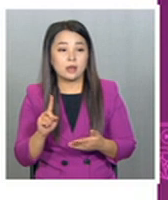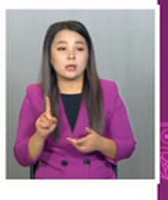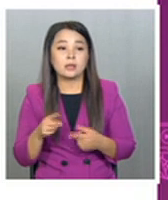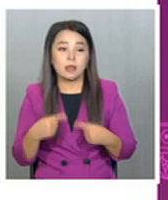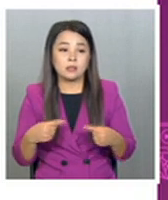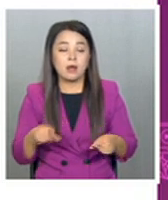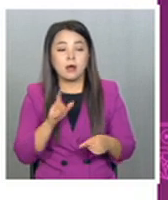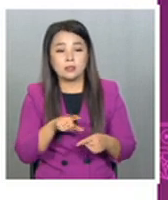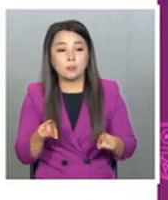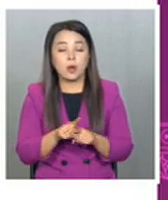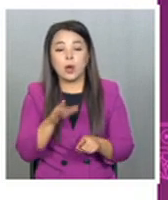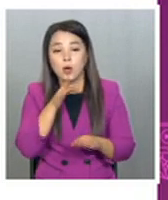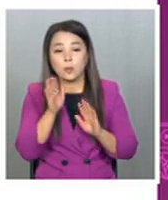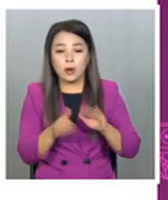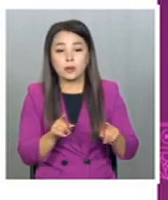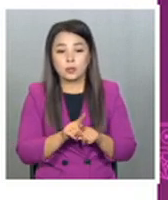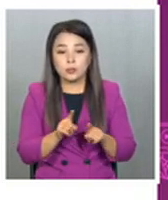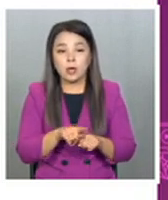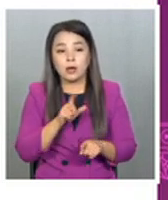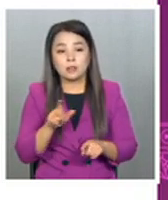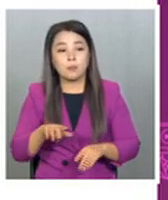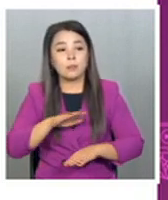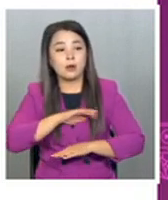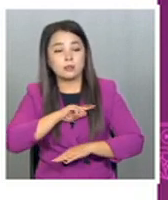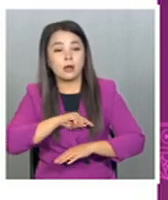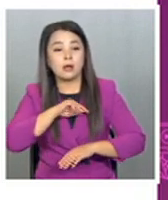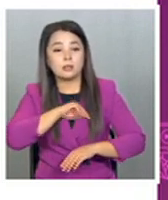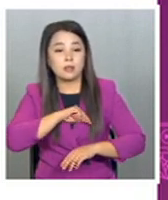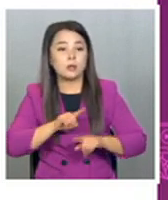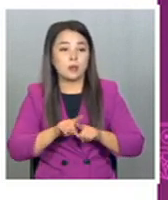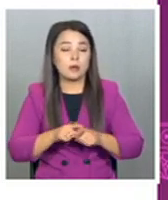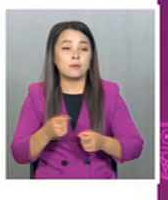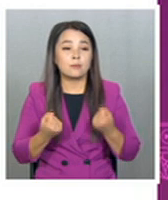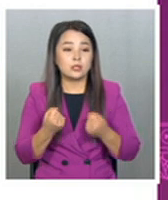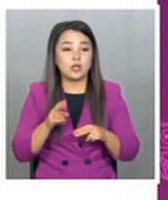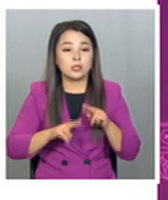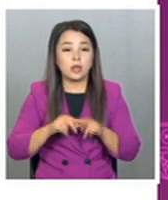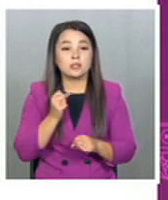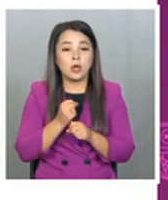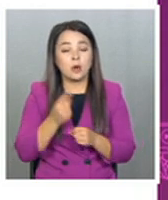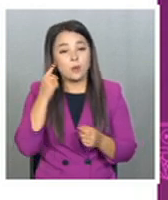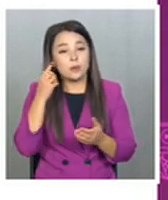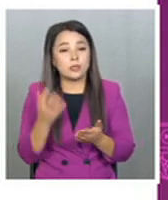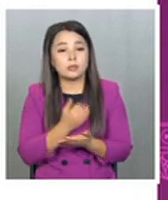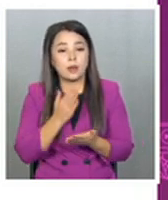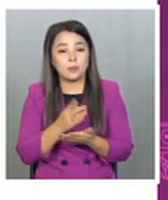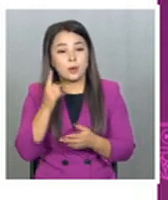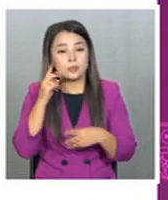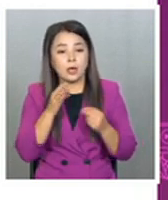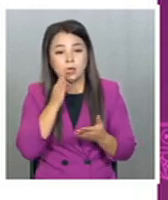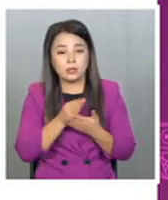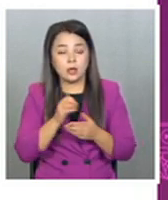адамдар уақыт өте келе адамның қылықтарын дәл түсіретін машиналар ойлап табуы мүмкін деп санайды деген